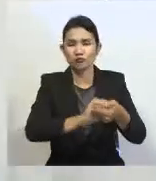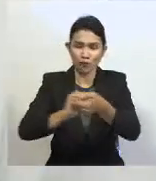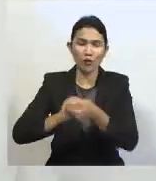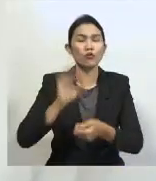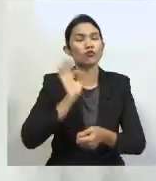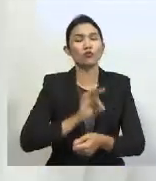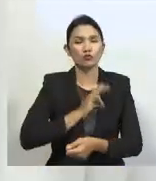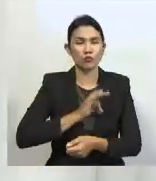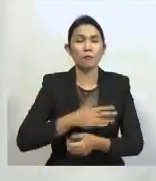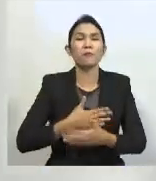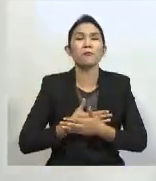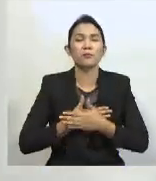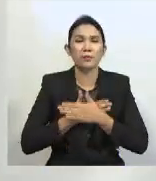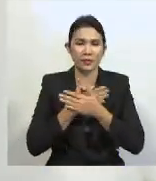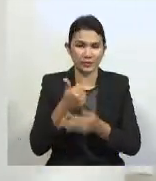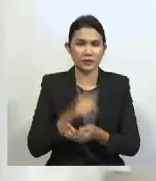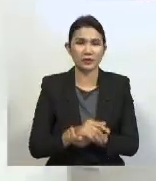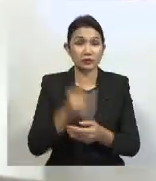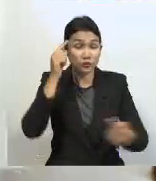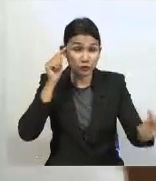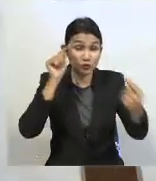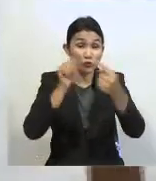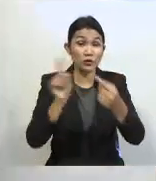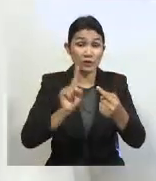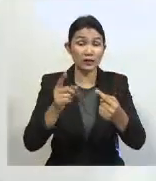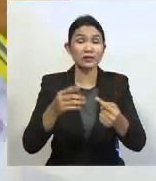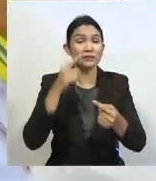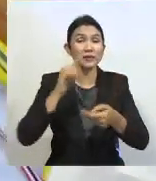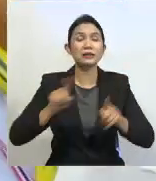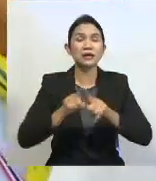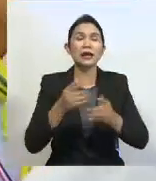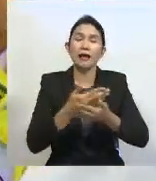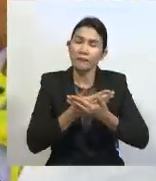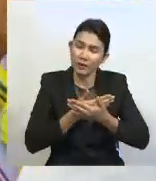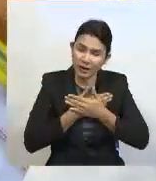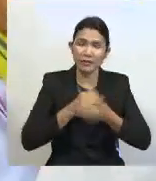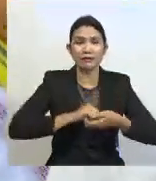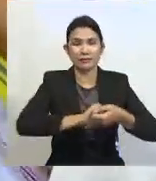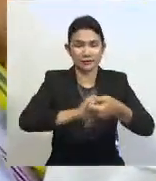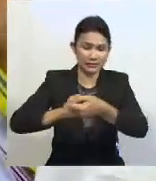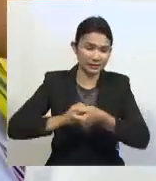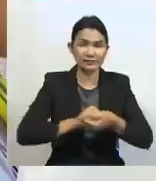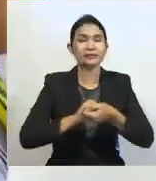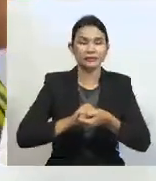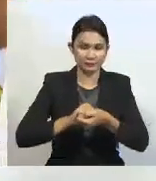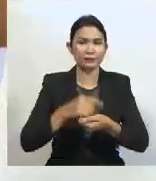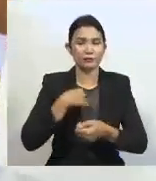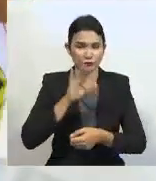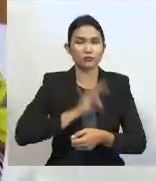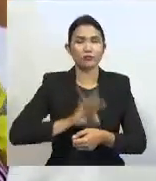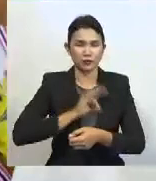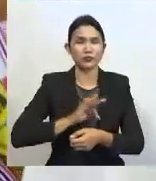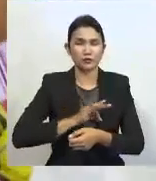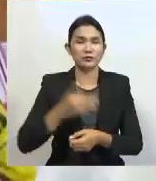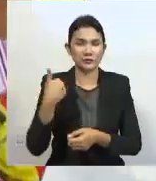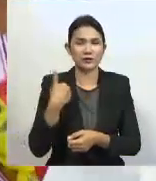แล้วก็ได้จุดประสงค์ก็คือคิดว่าก่อให้เกิดความรักความสามัคคีความเป็นหนึ่งเดียวค่ะพวกเรารู้สึกตื่นต